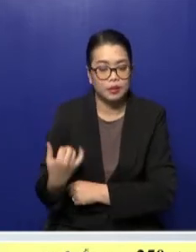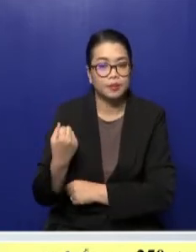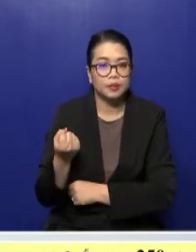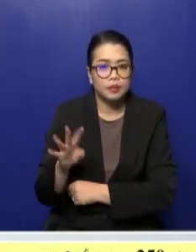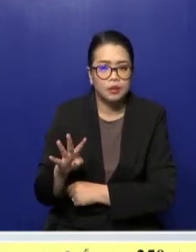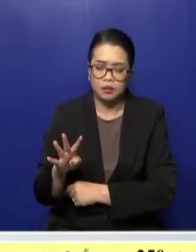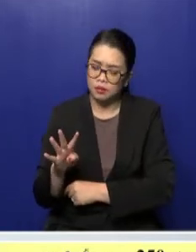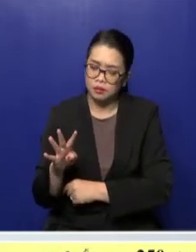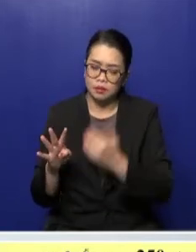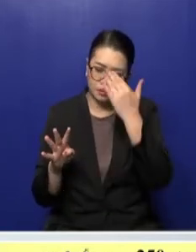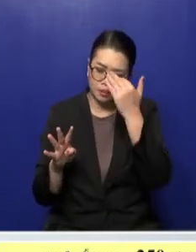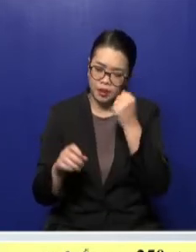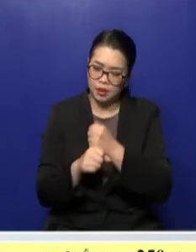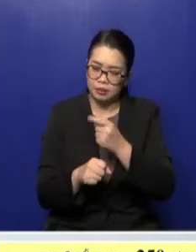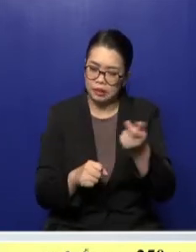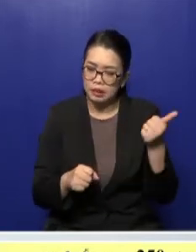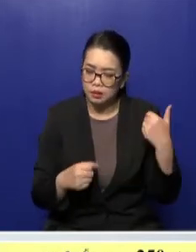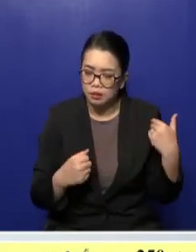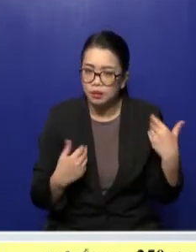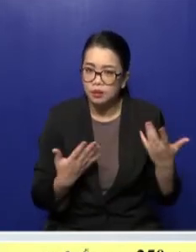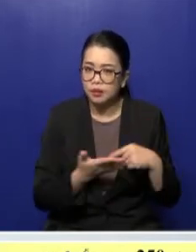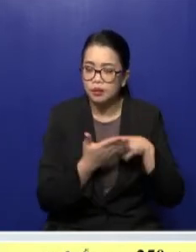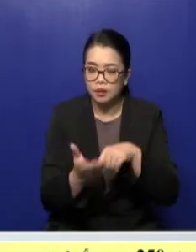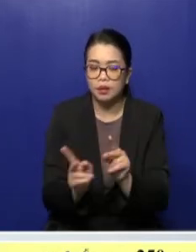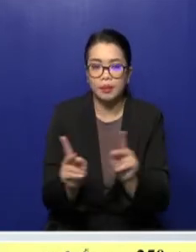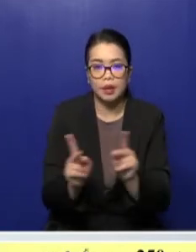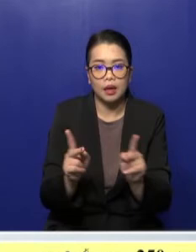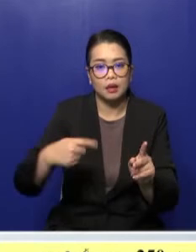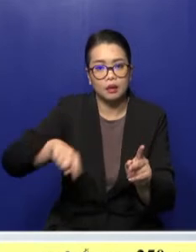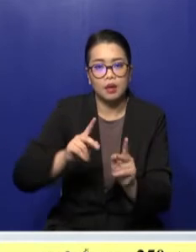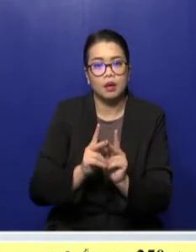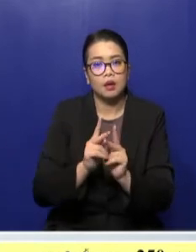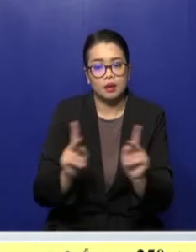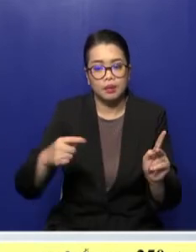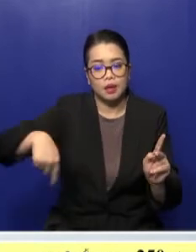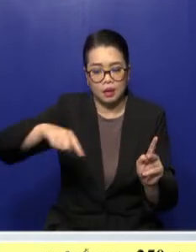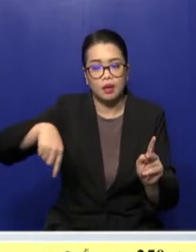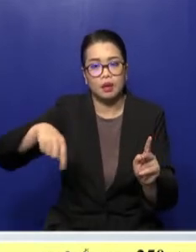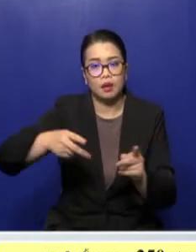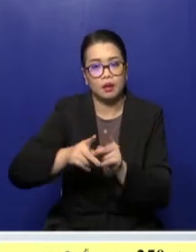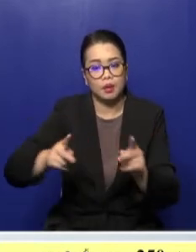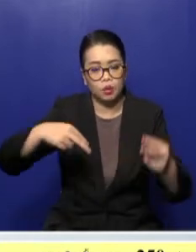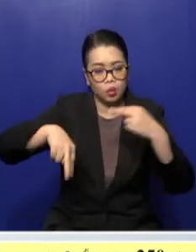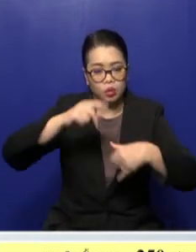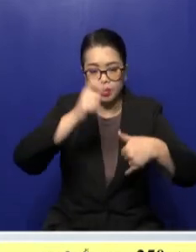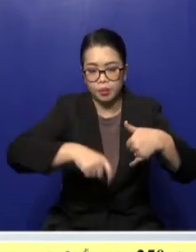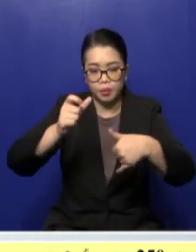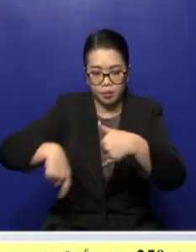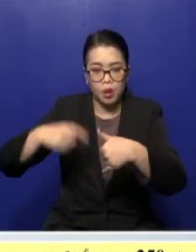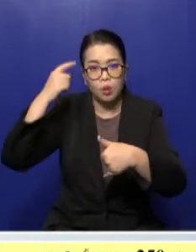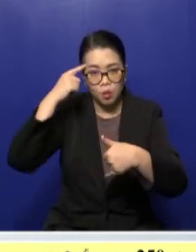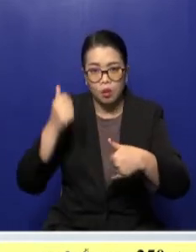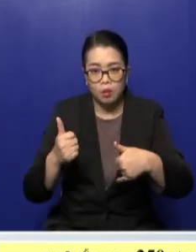ทำไมบีทำอะไรอย่างอื่นๆเสนอให้กรรมการสรรหาขอโทษเสนอให้กับอาการตรวจสอบประวัติท่านรู้ได้ไหม